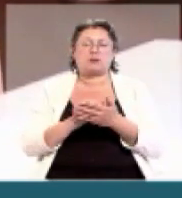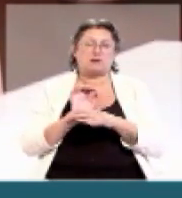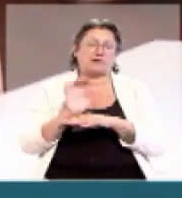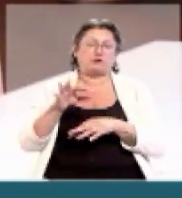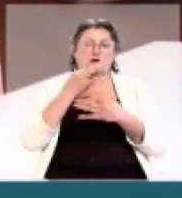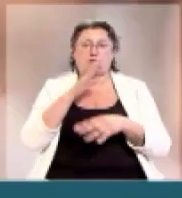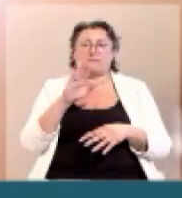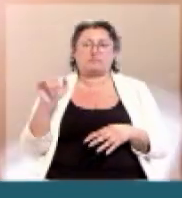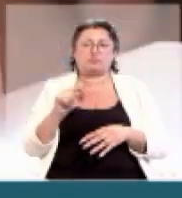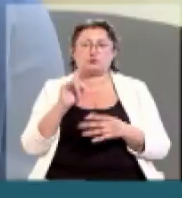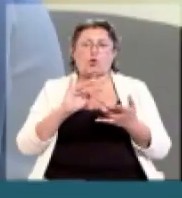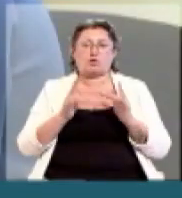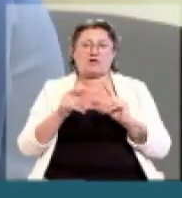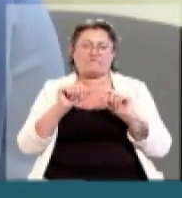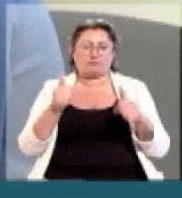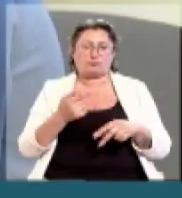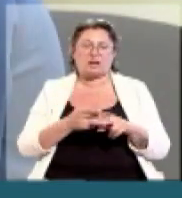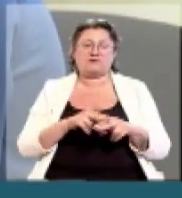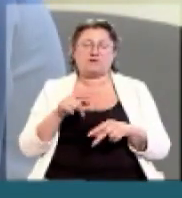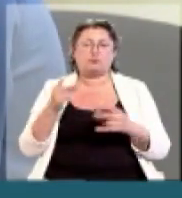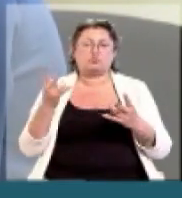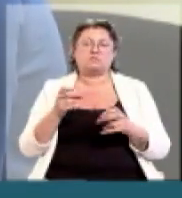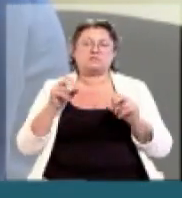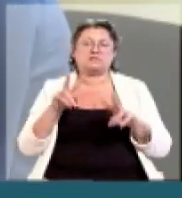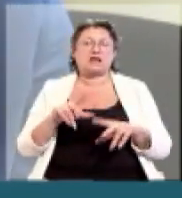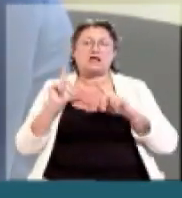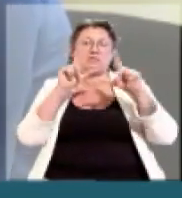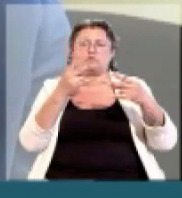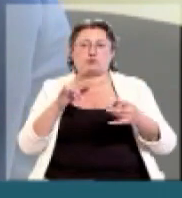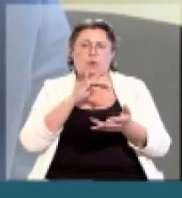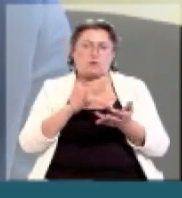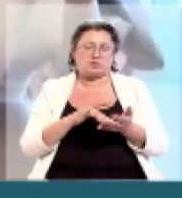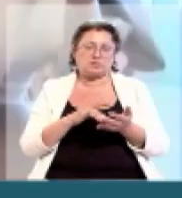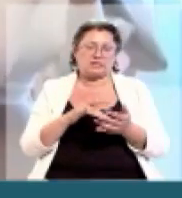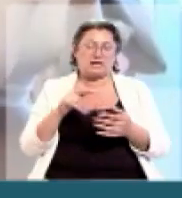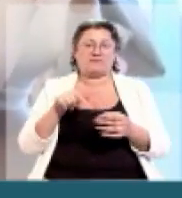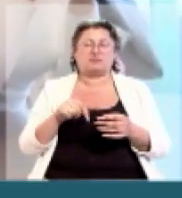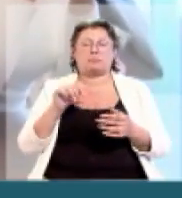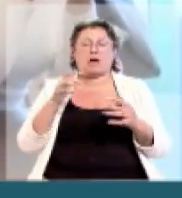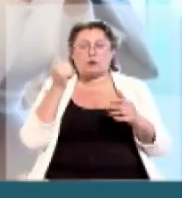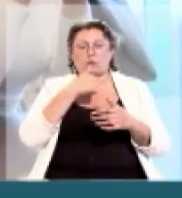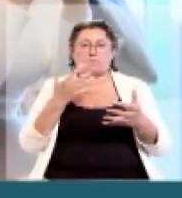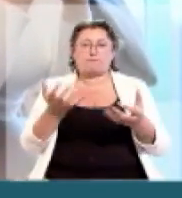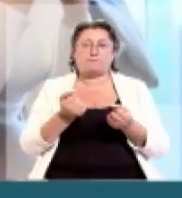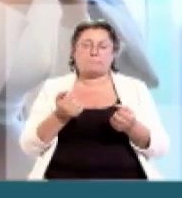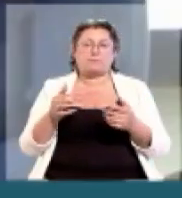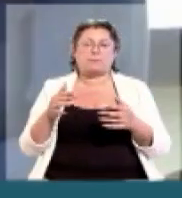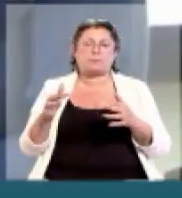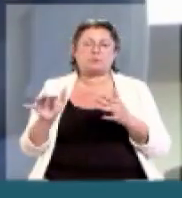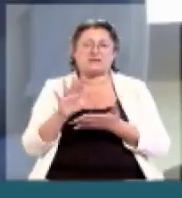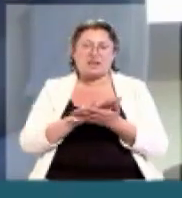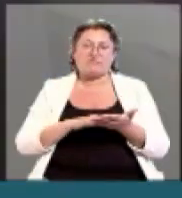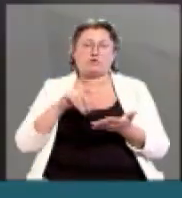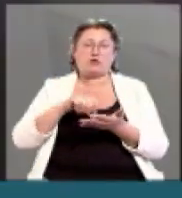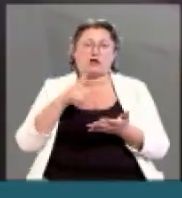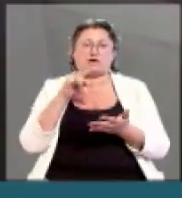любой вуз в онлайн-формате. Для этого не нужно специально ехать в другой регион. В этом году кампания по приему заявок для участия в